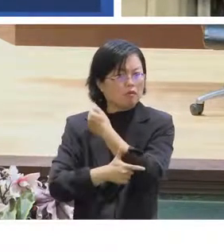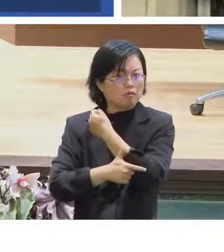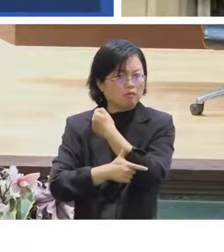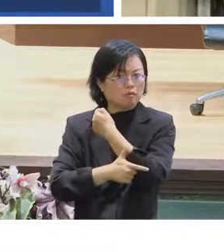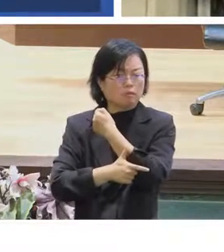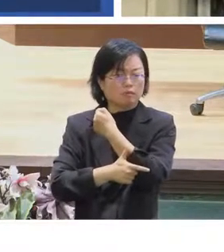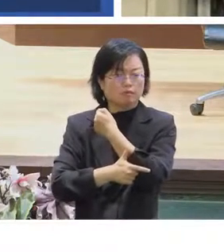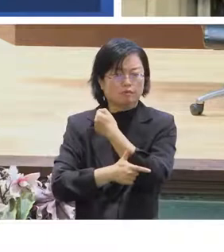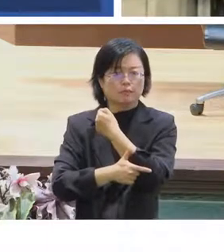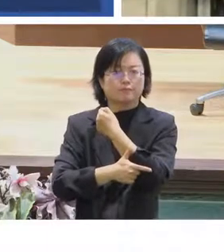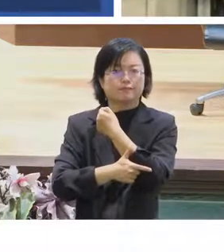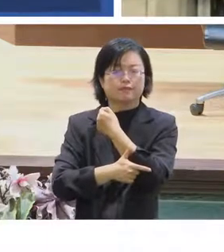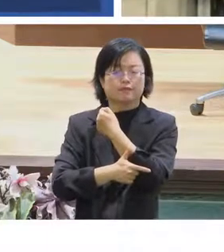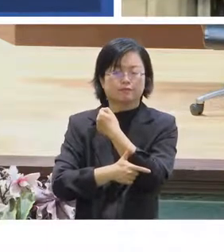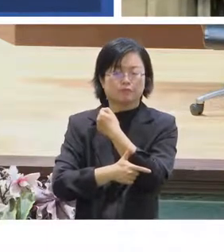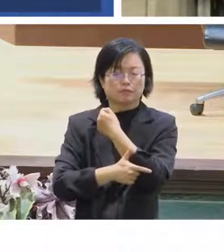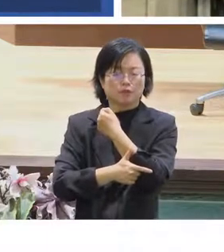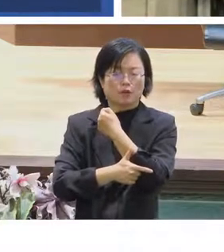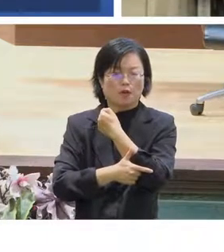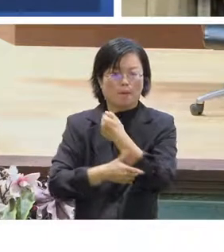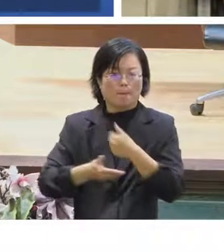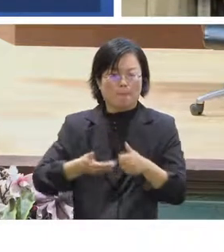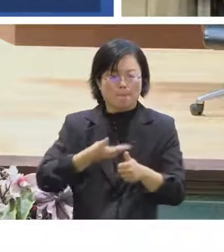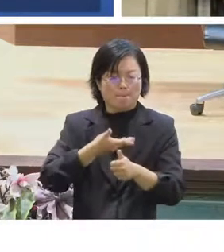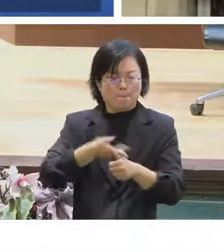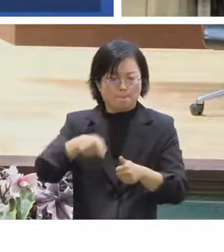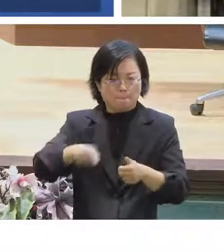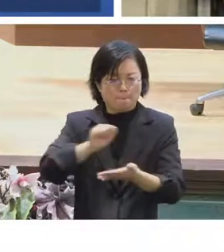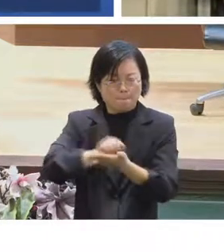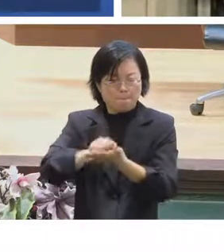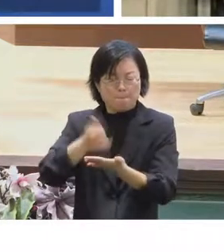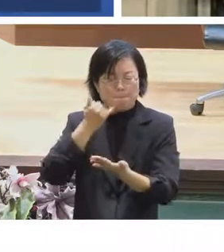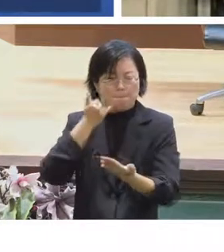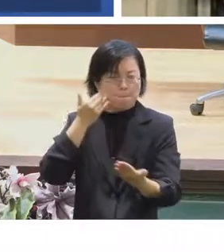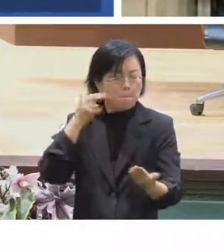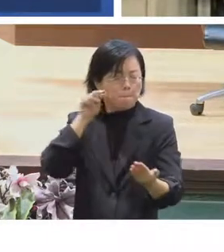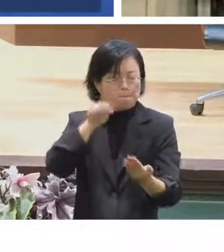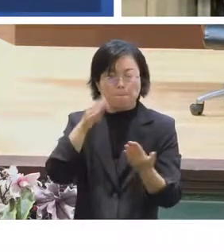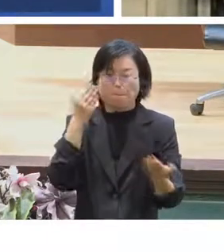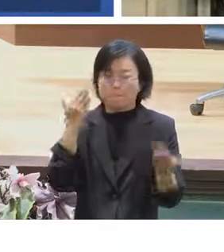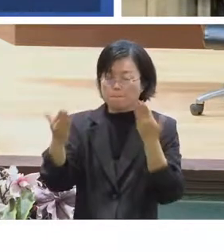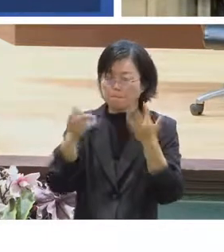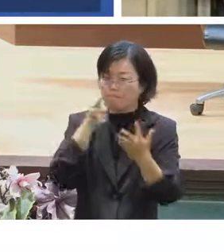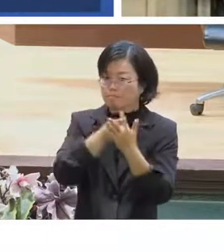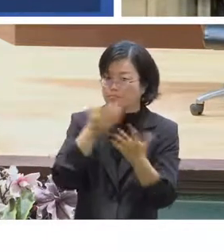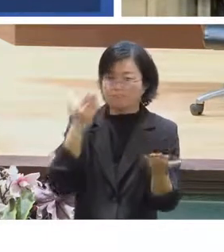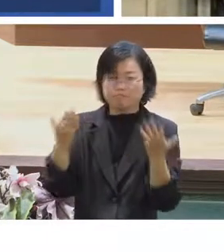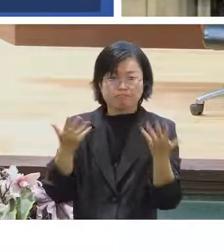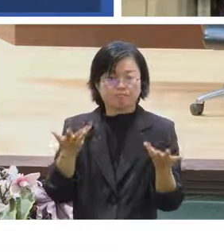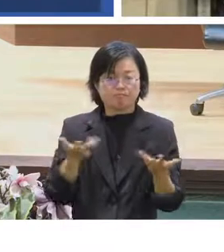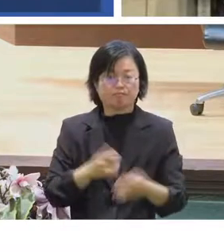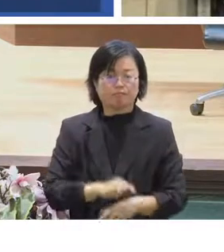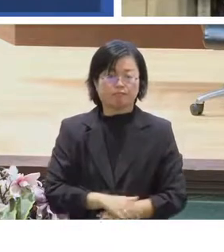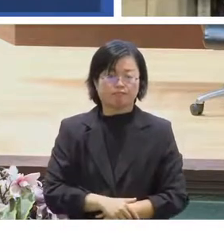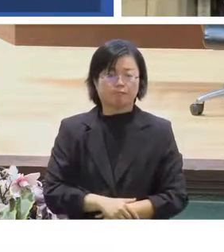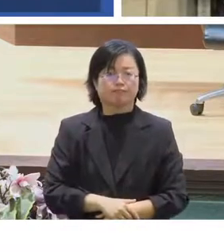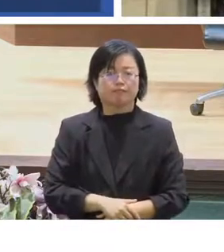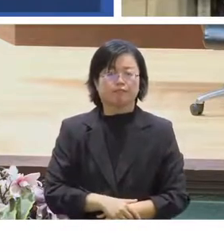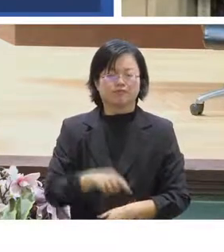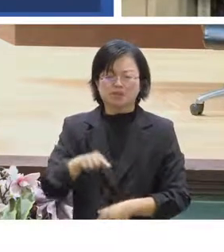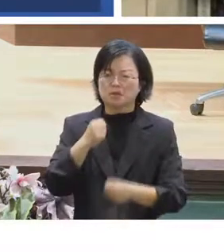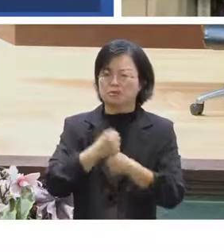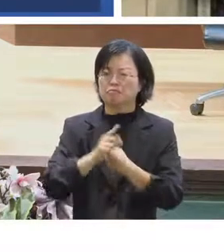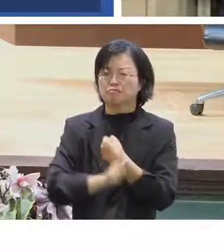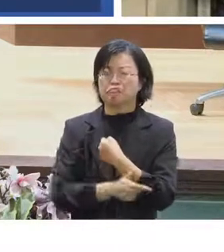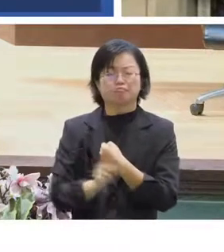高它的整个透明度的方式，去提供比如说一些摘要啊。那具体怎么样去做的话呢，这就是我们接下来希